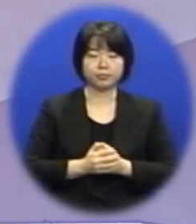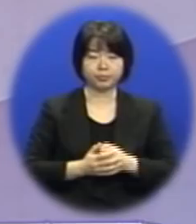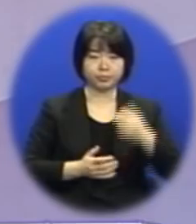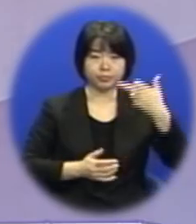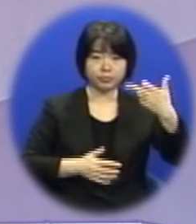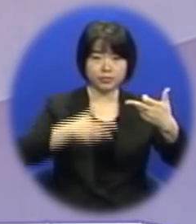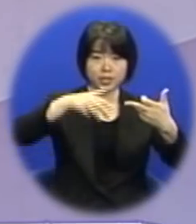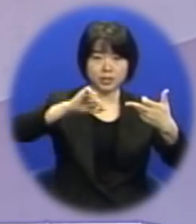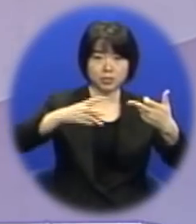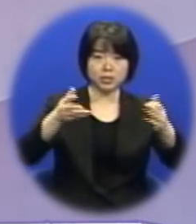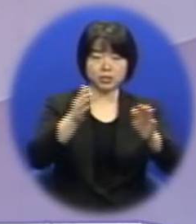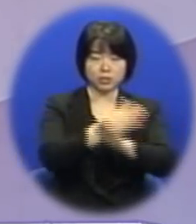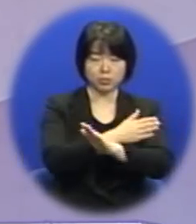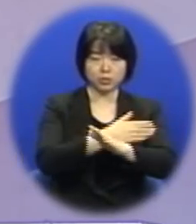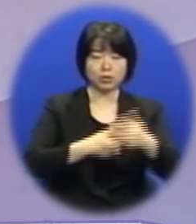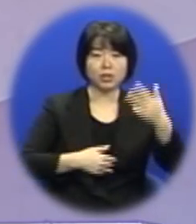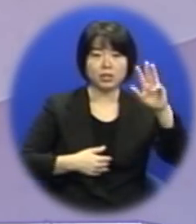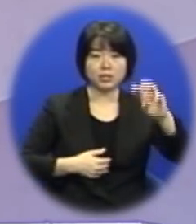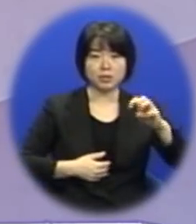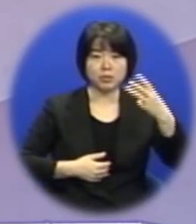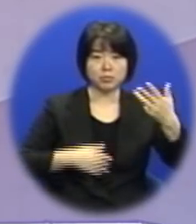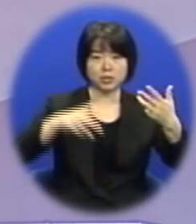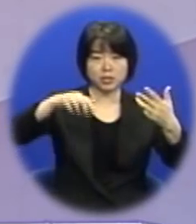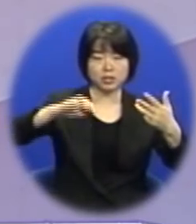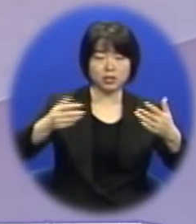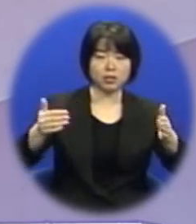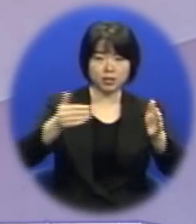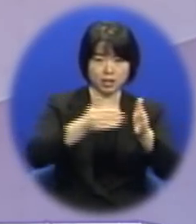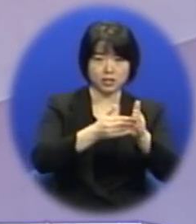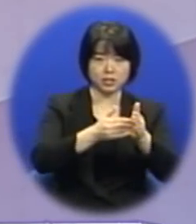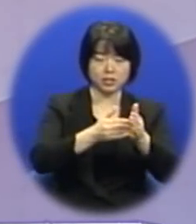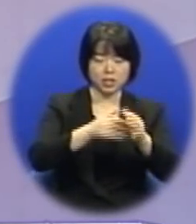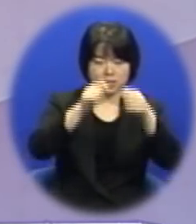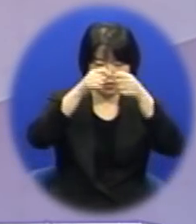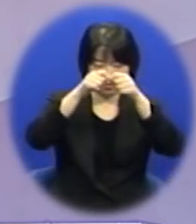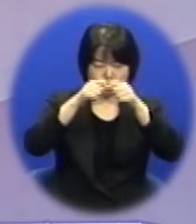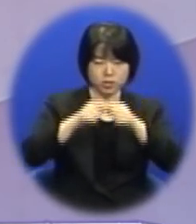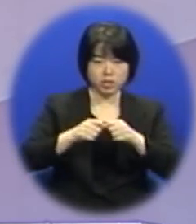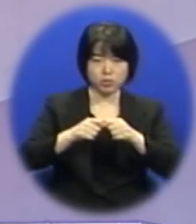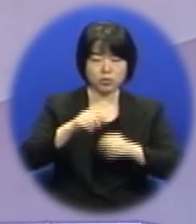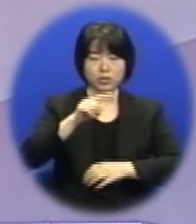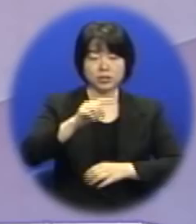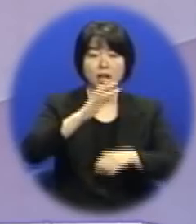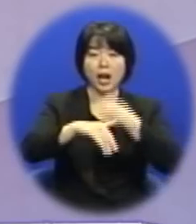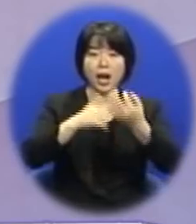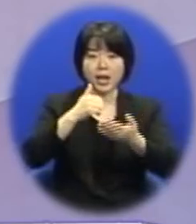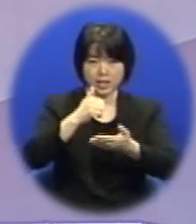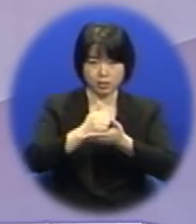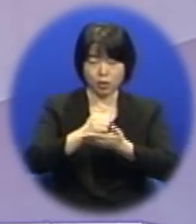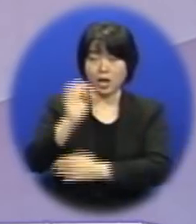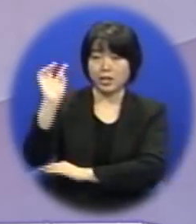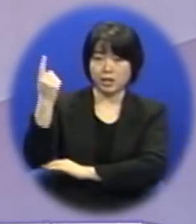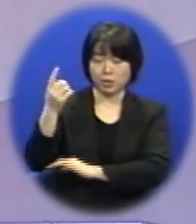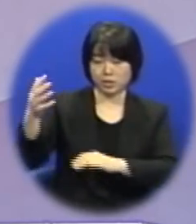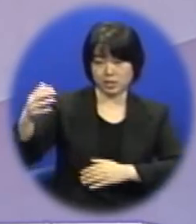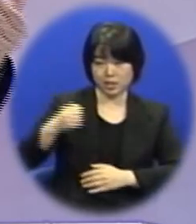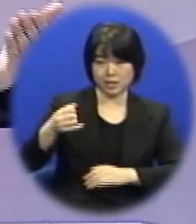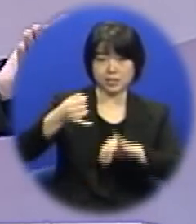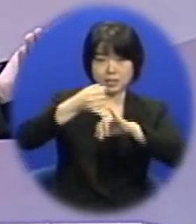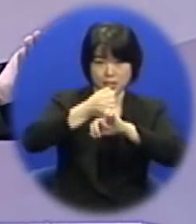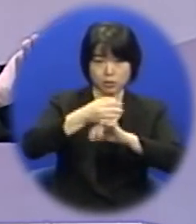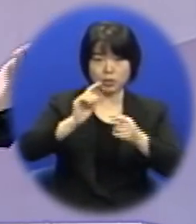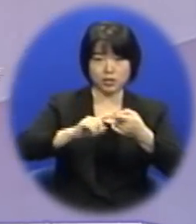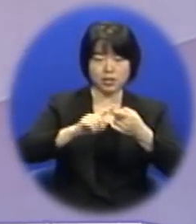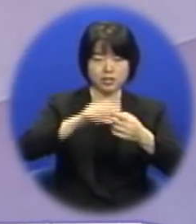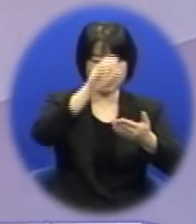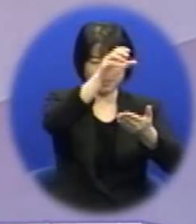17절부터 37절까지, 19절부터 37절까지 구체적으로 그 하나님과 다윗이 맺은 언약에 대해서 쭉